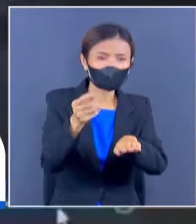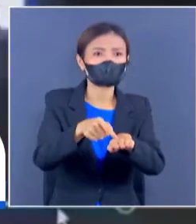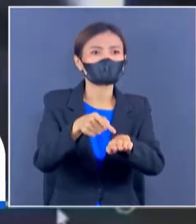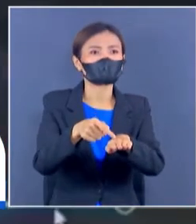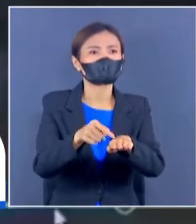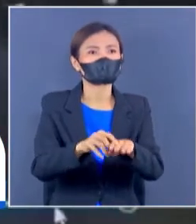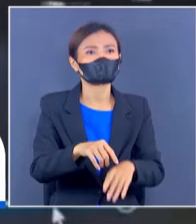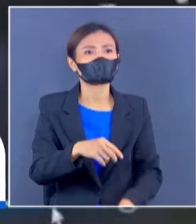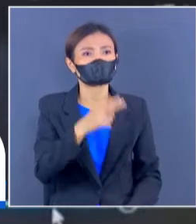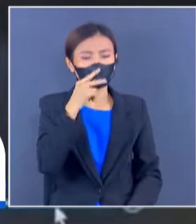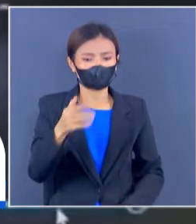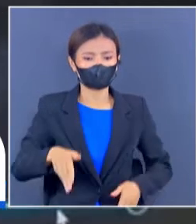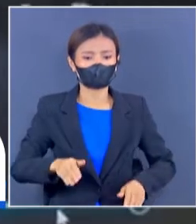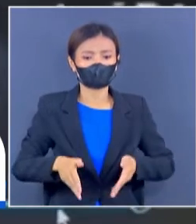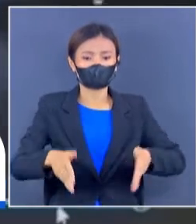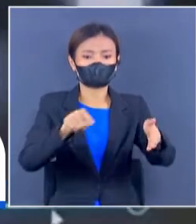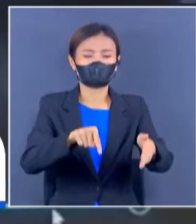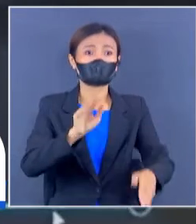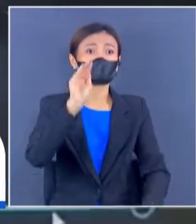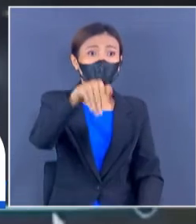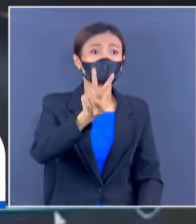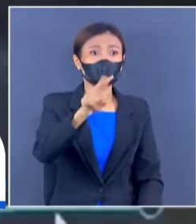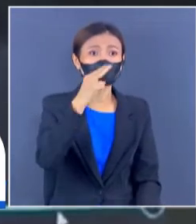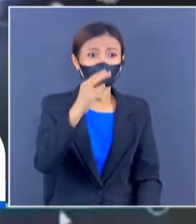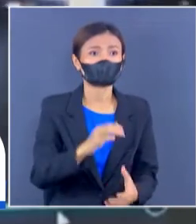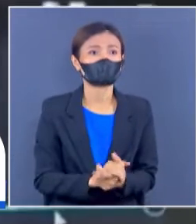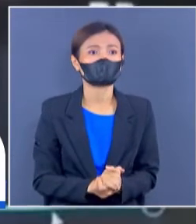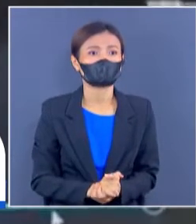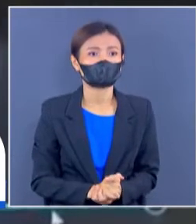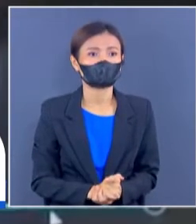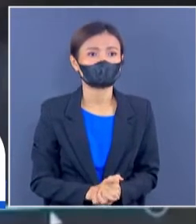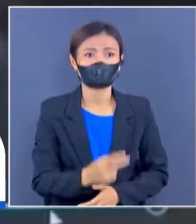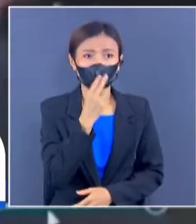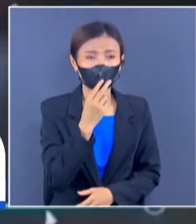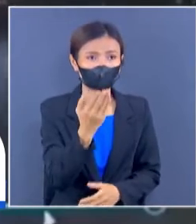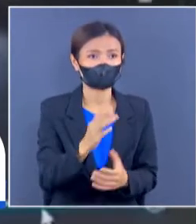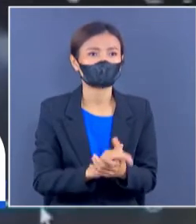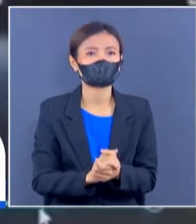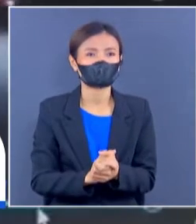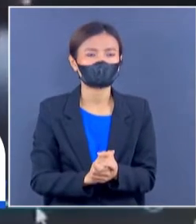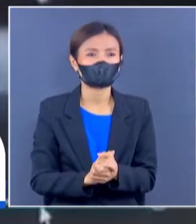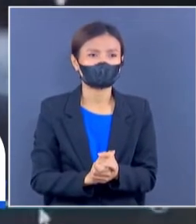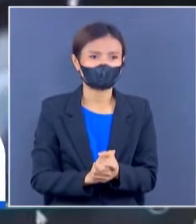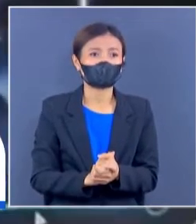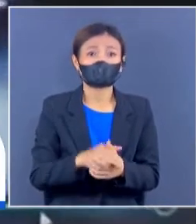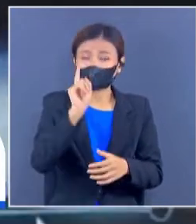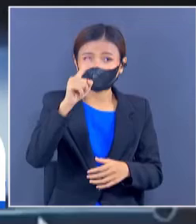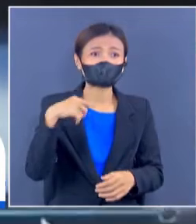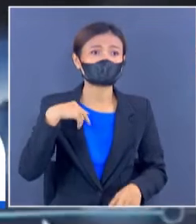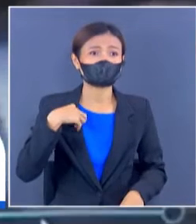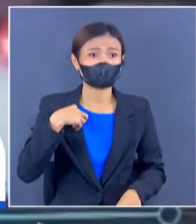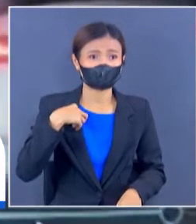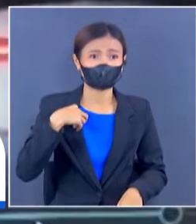ะเกิดเหตุไว้ได้นะครับโดยจะเห็นว่าน้ำที่ขังอยู่บนผ้าใบคุณผู้ชมครับนี่ฮะร่วงลงมาอย่างนี้เล